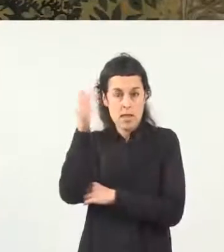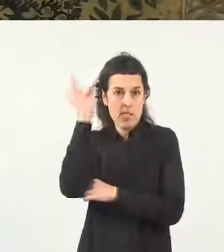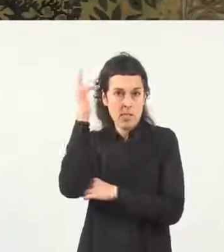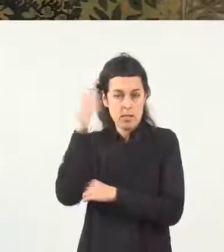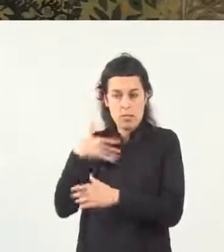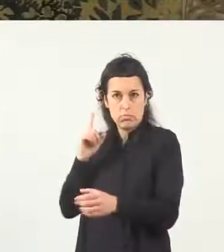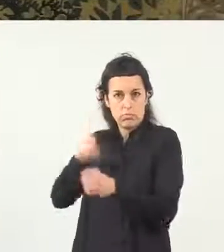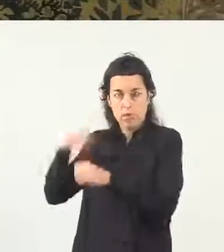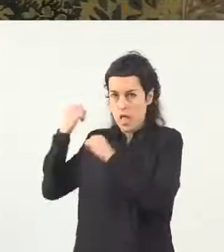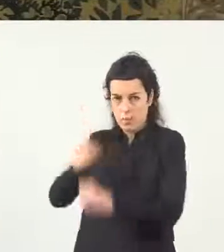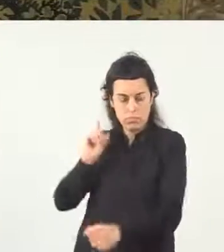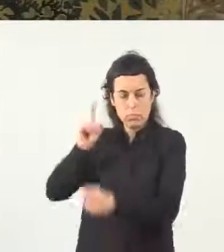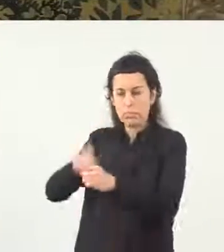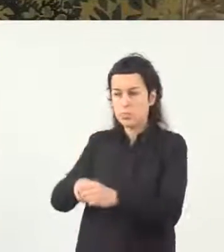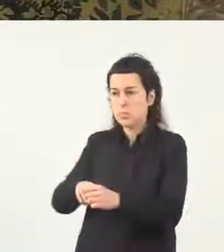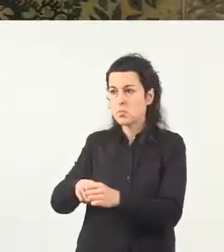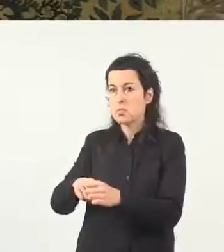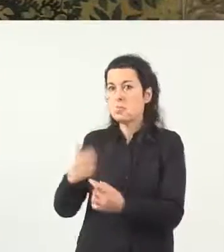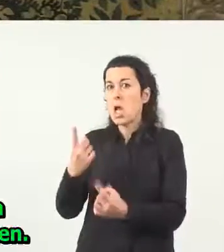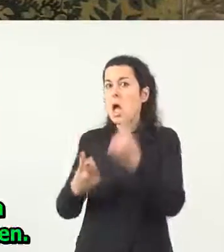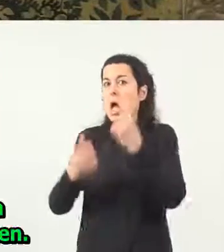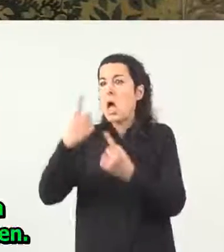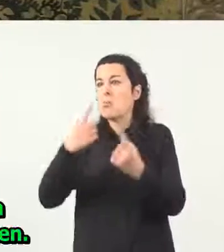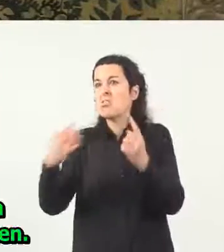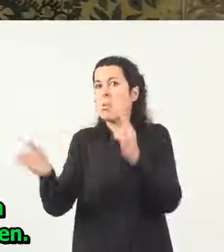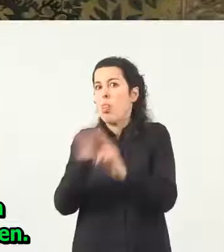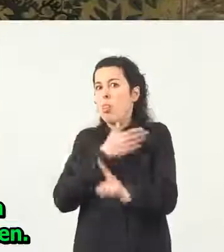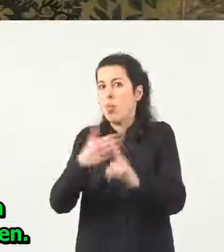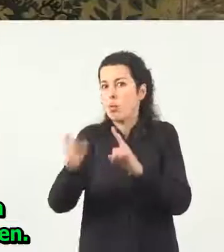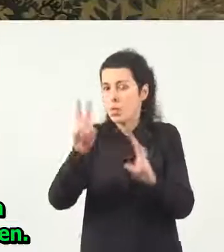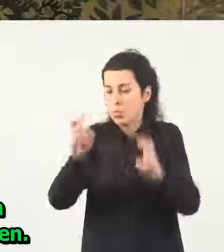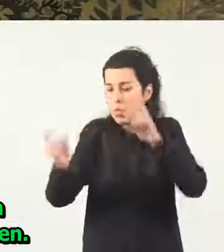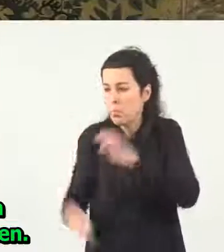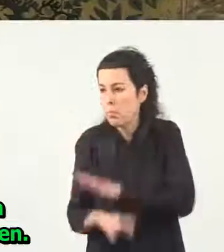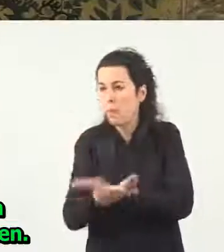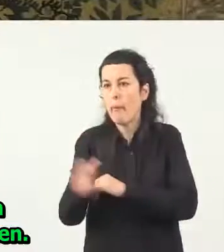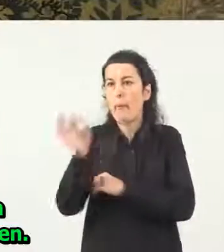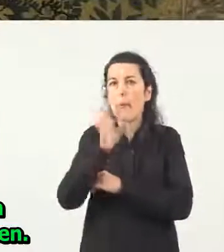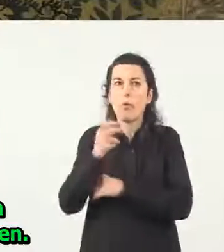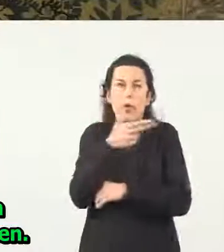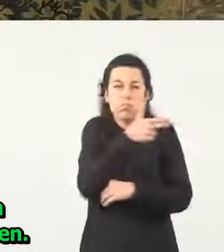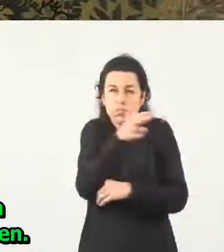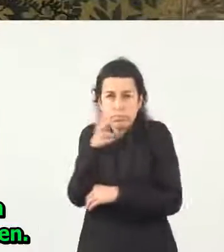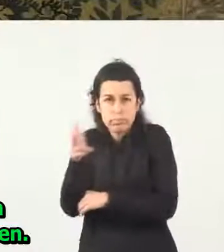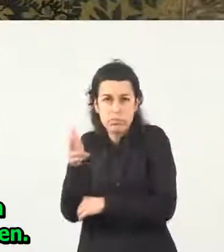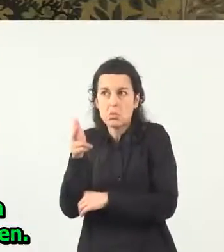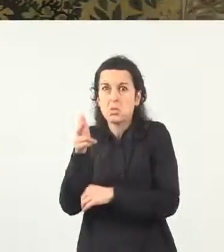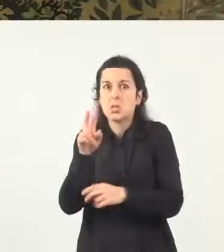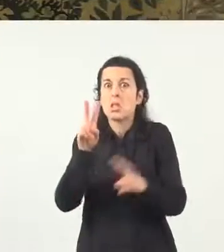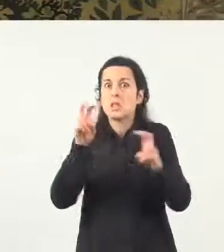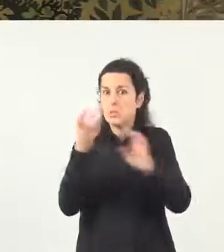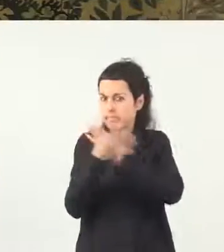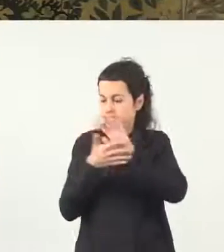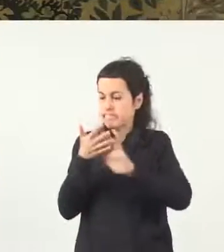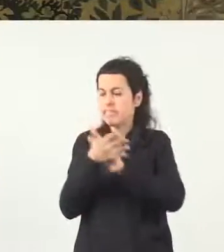naiz, noizean behin ateratzen zen gai bat, torturarena, edo momentu batean atentatu bat zegoen eta tratatzen